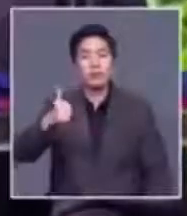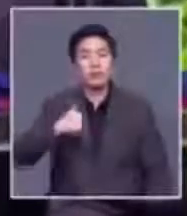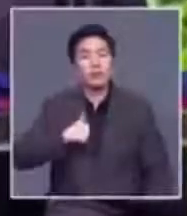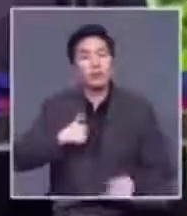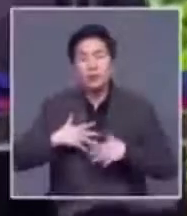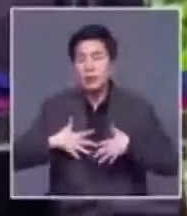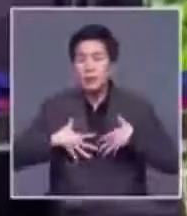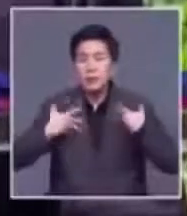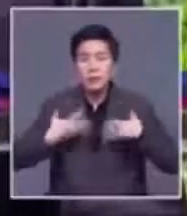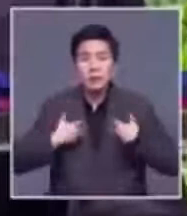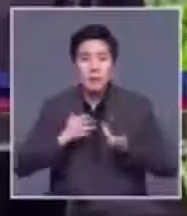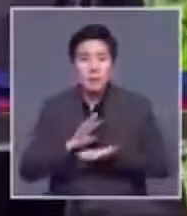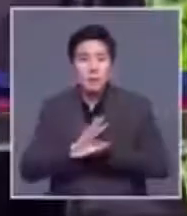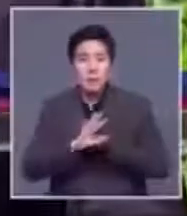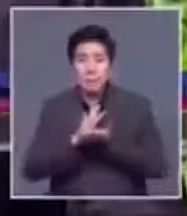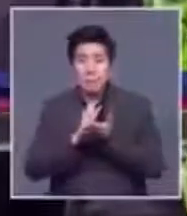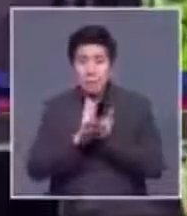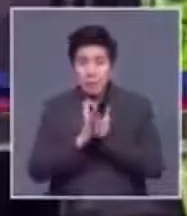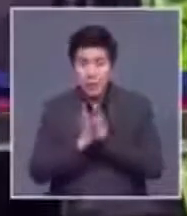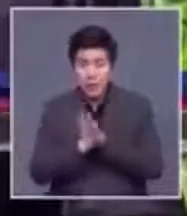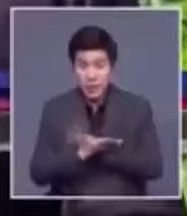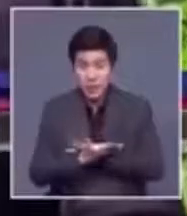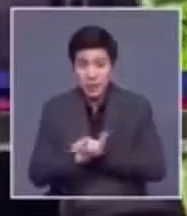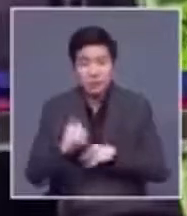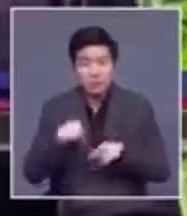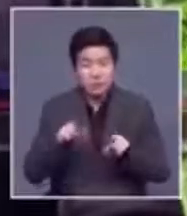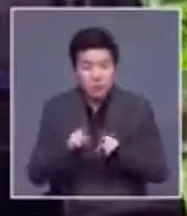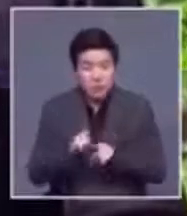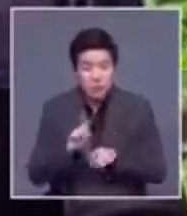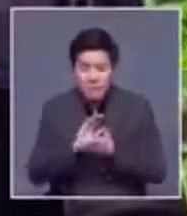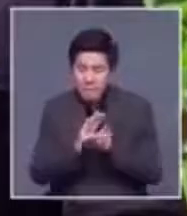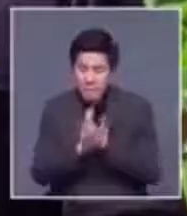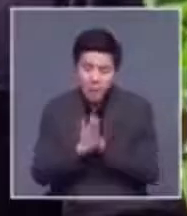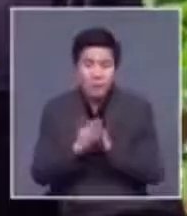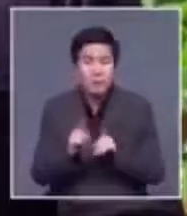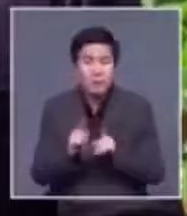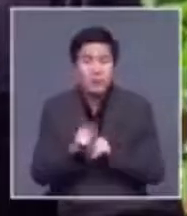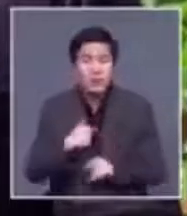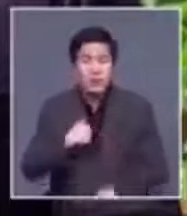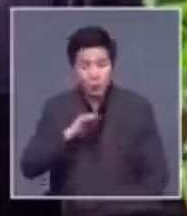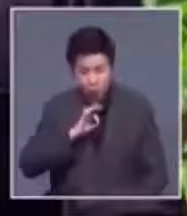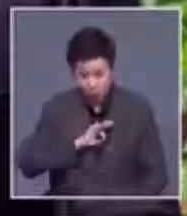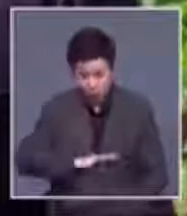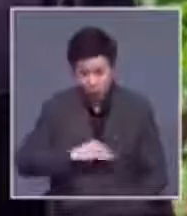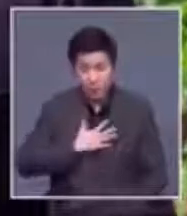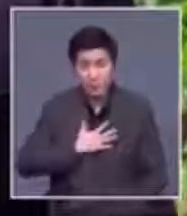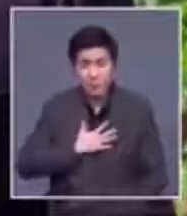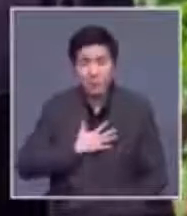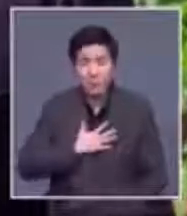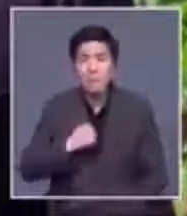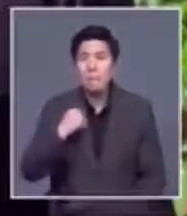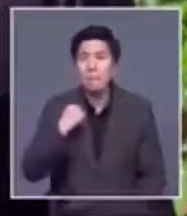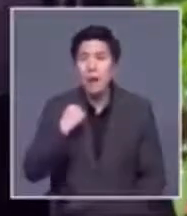จ้ะ เปลี่ยนไปยังไงบ้าง เปลี่ยนไปเหมือนเรามีความรู้สึกว่ามันมั่นคง